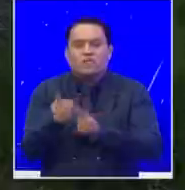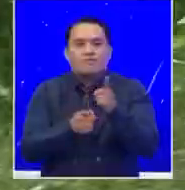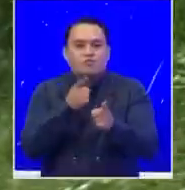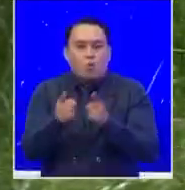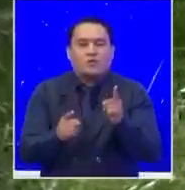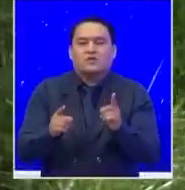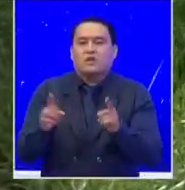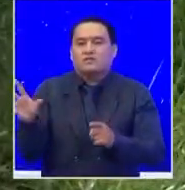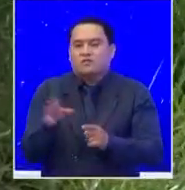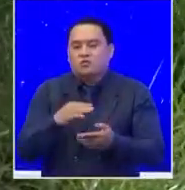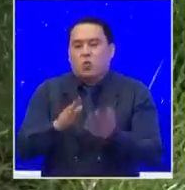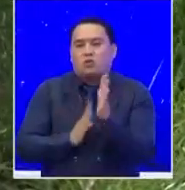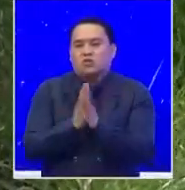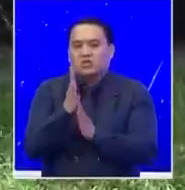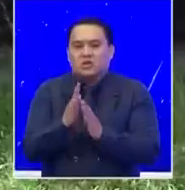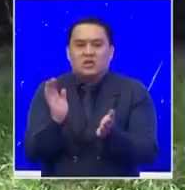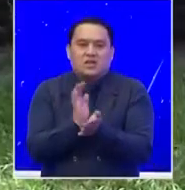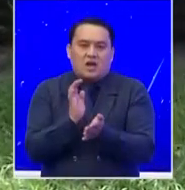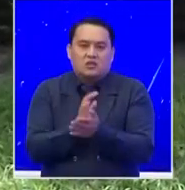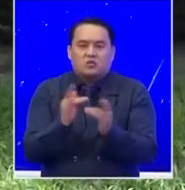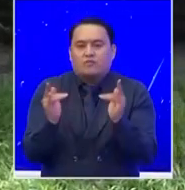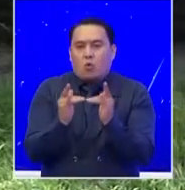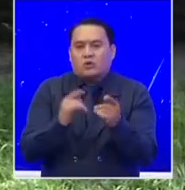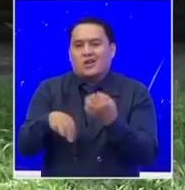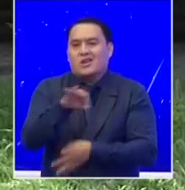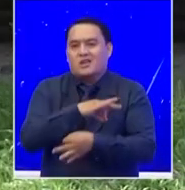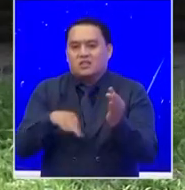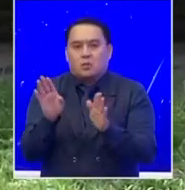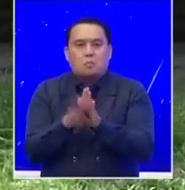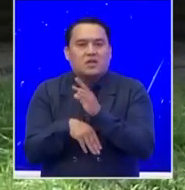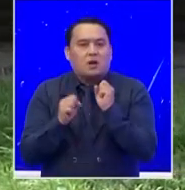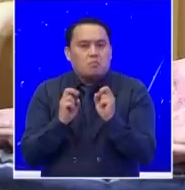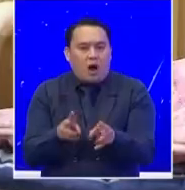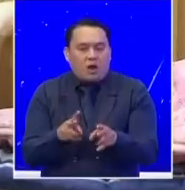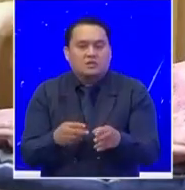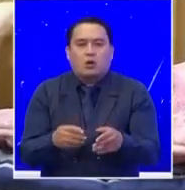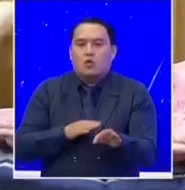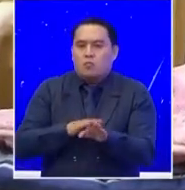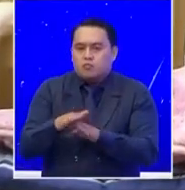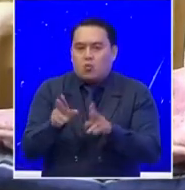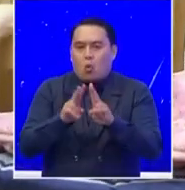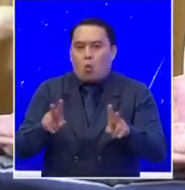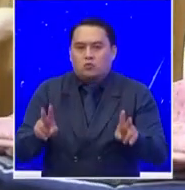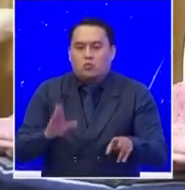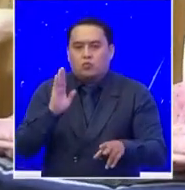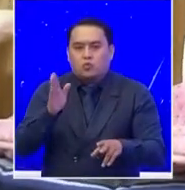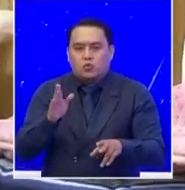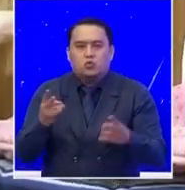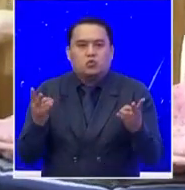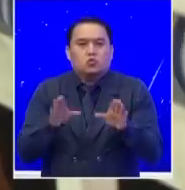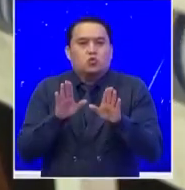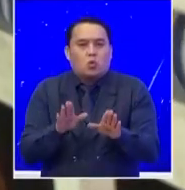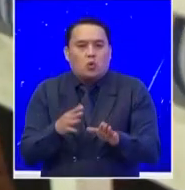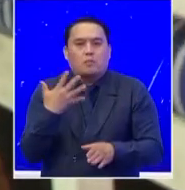инвентарь, трягут газон и даже выносят лишние кровати из комнат. В целях безопасности в этом году наполняемость отрядов в лагерях должна составлять не